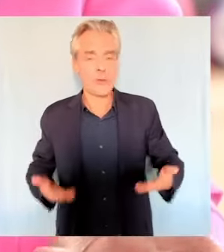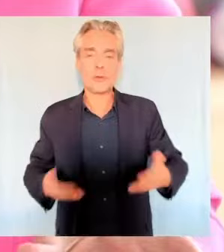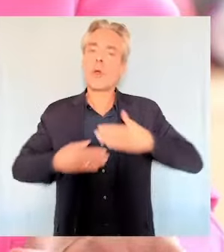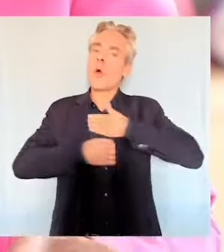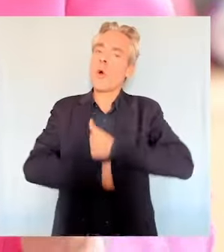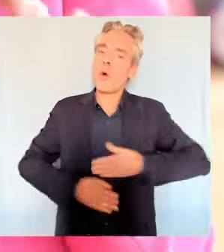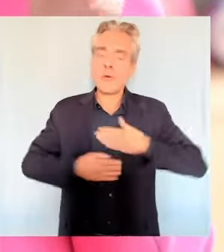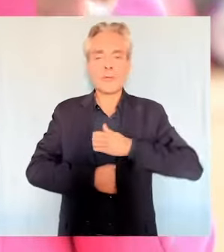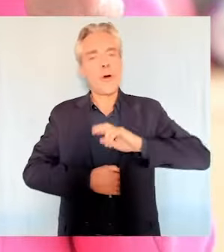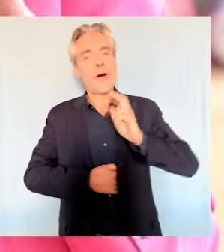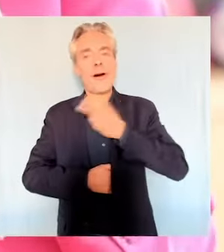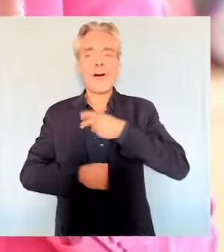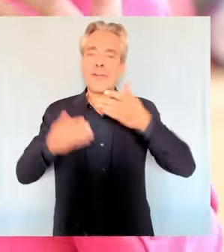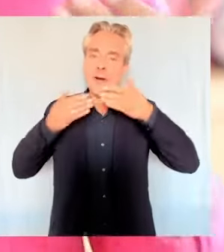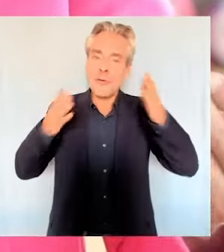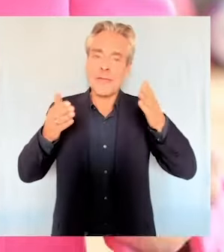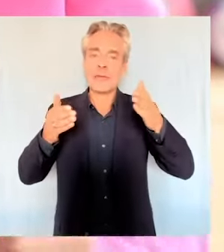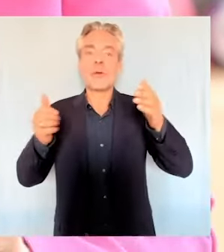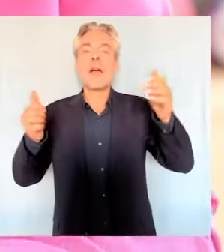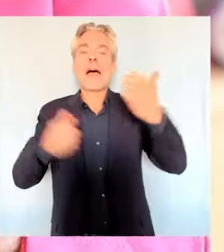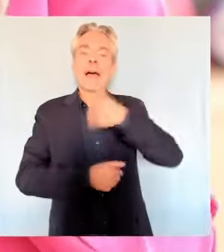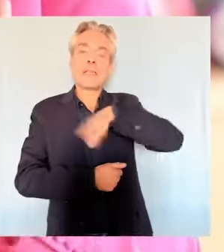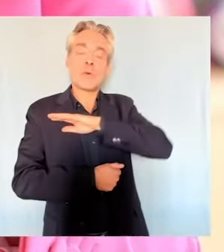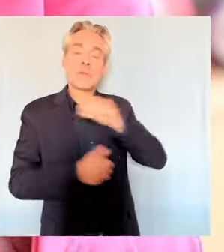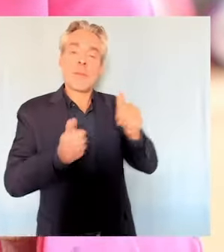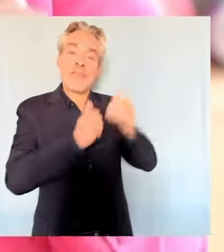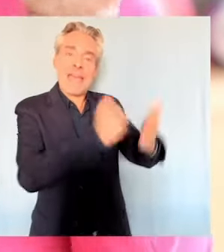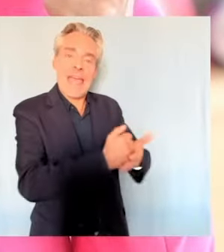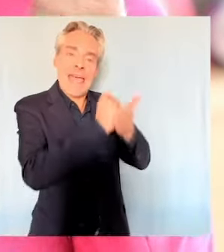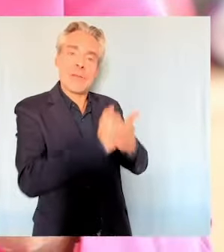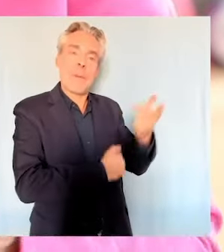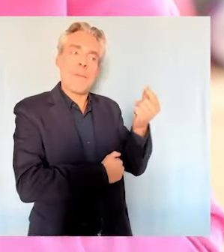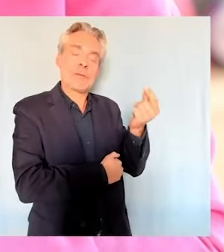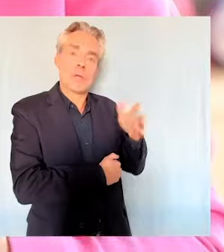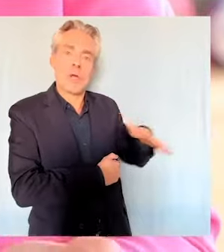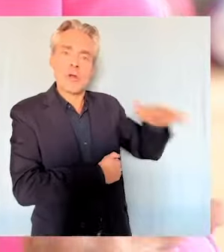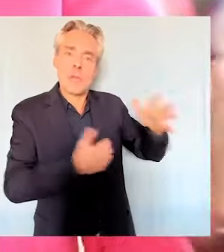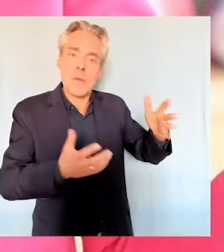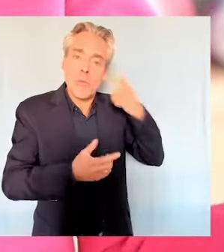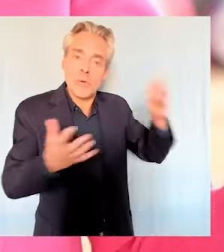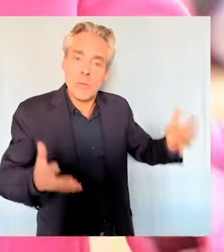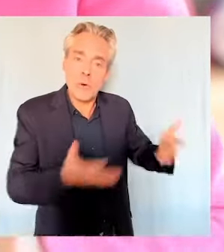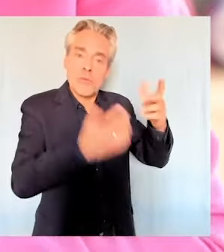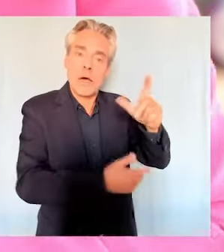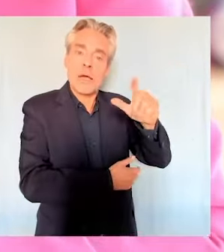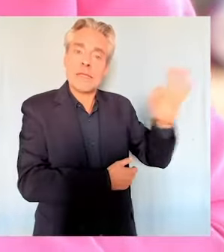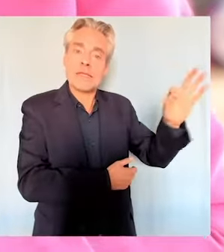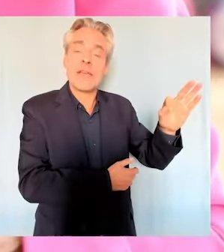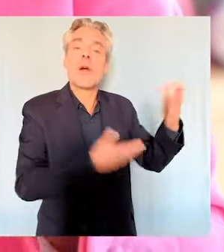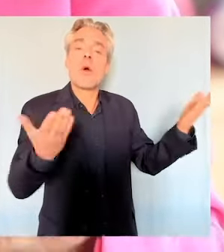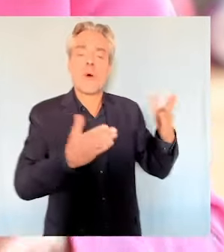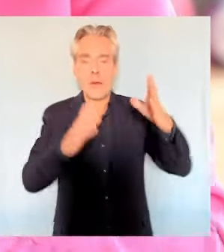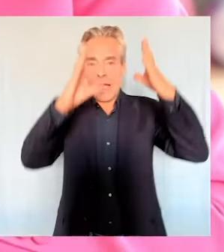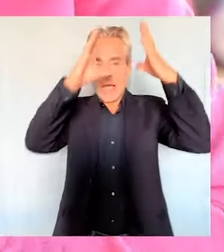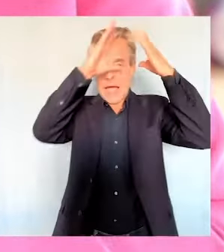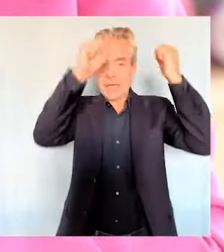très heureuse de cette ouverture, permise notamment grâce à l'aide de notre partenaire engagé dans la promotion de la langue des signes,